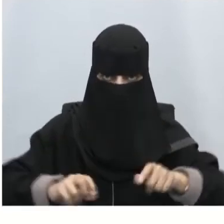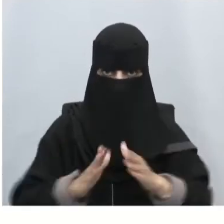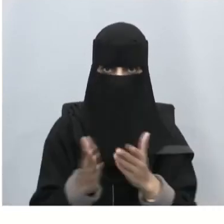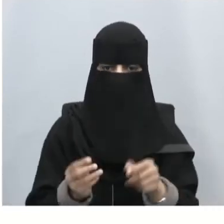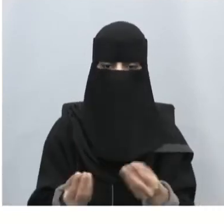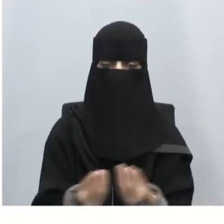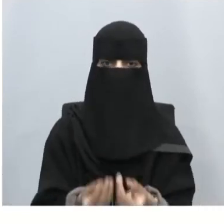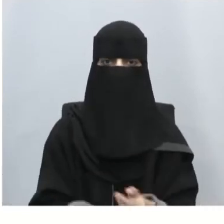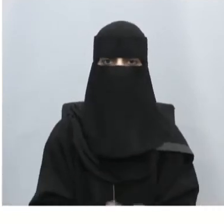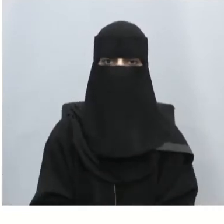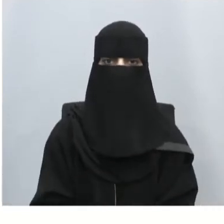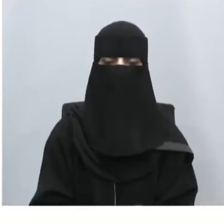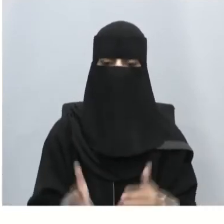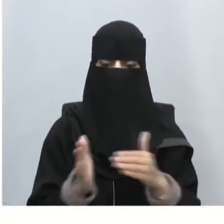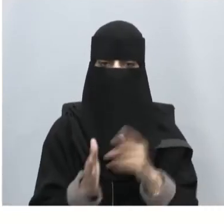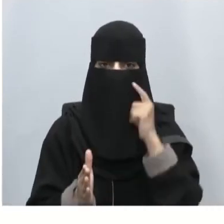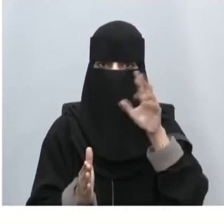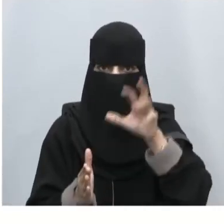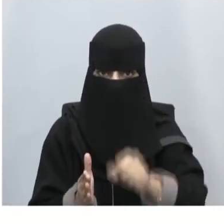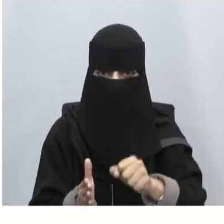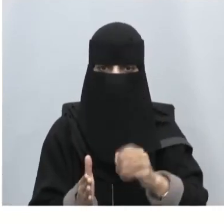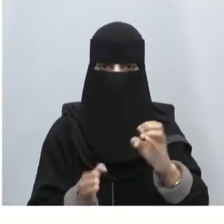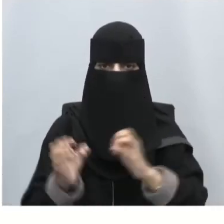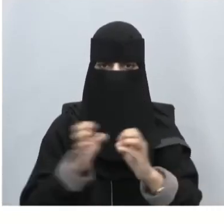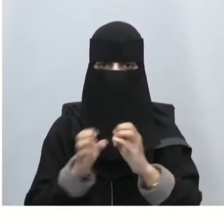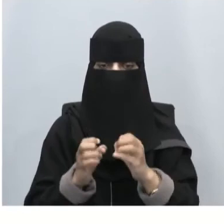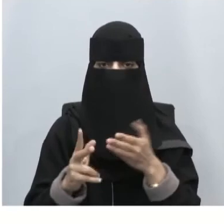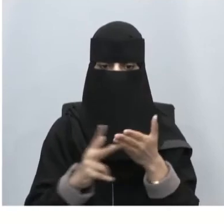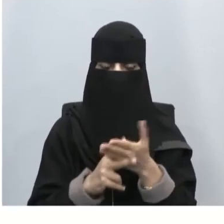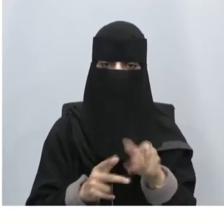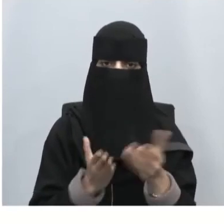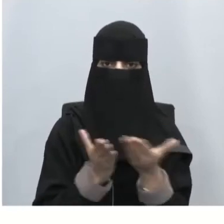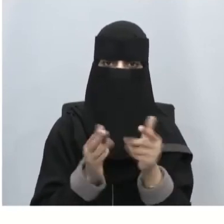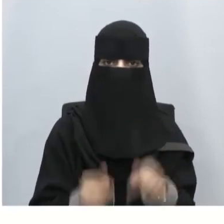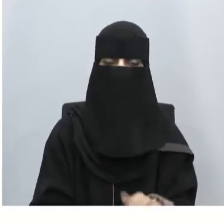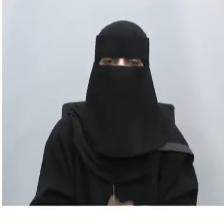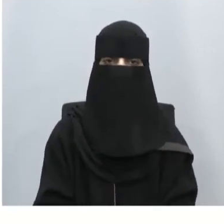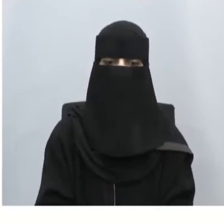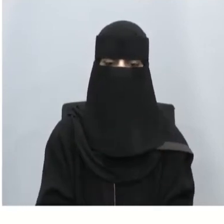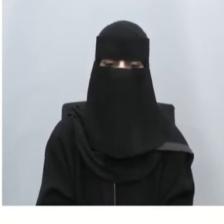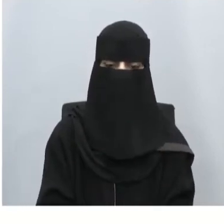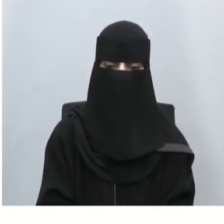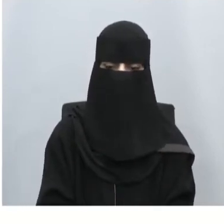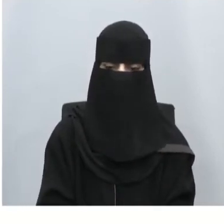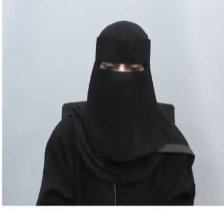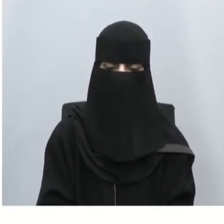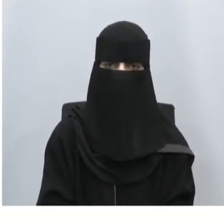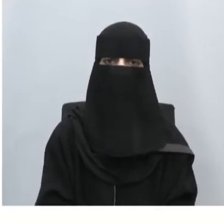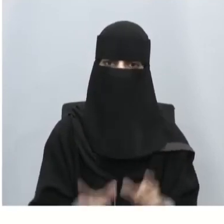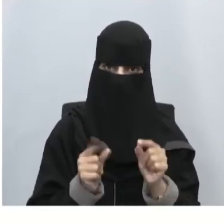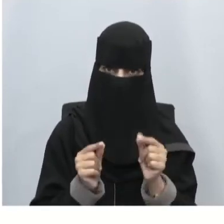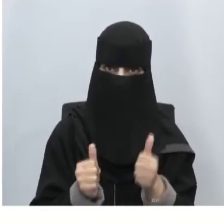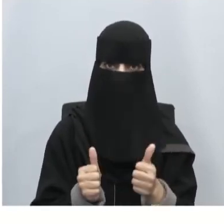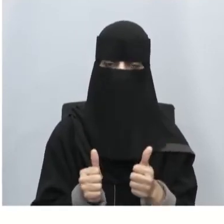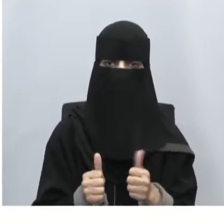وطالباتي حتى نجد الاجابه الصحيحه من خلال درسنا لهذا اليوم احسنتم